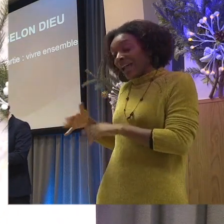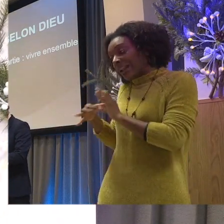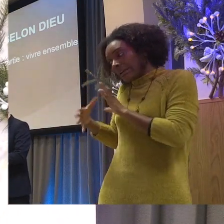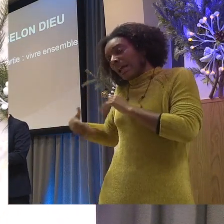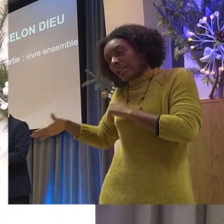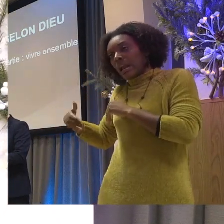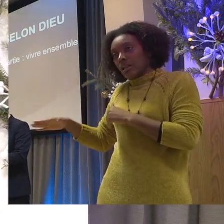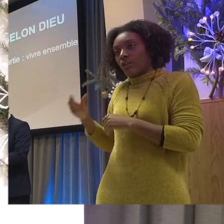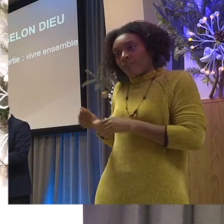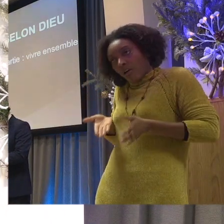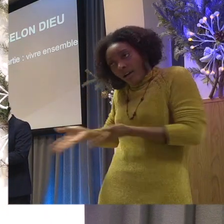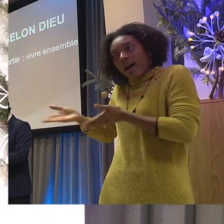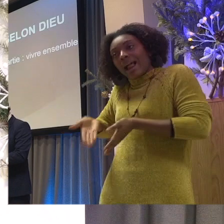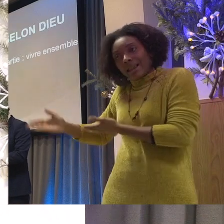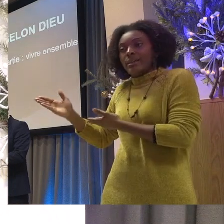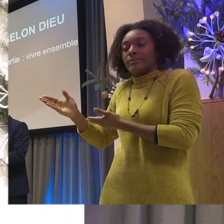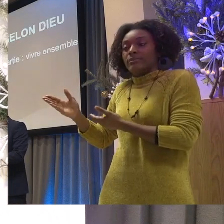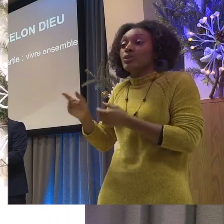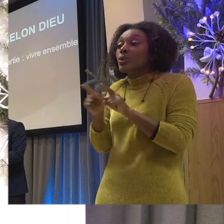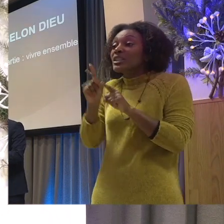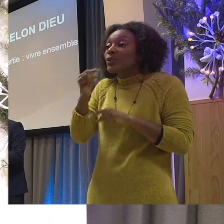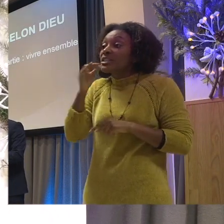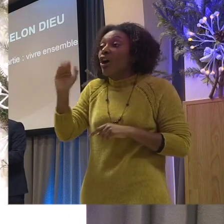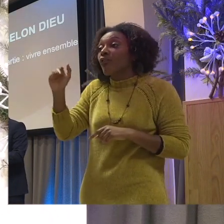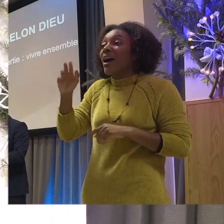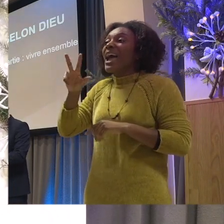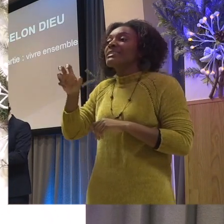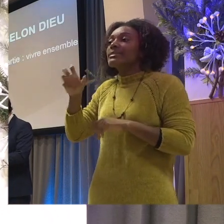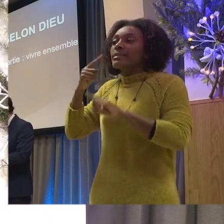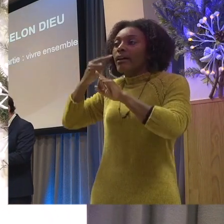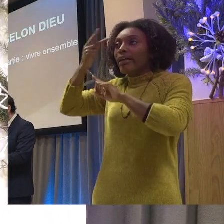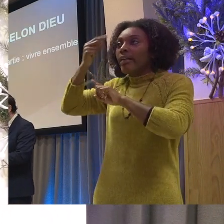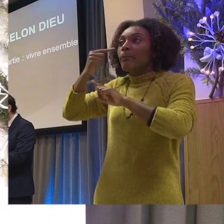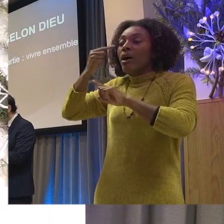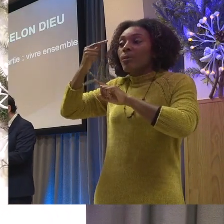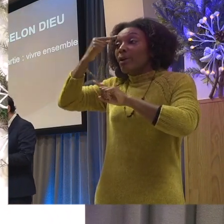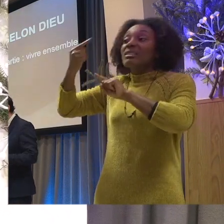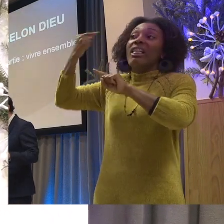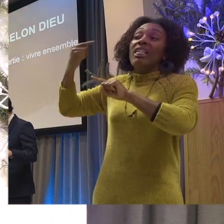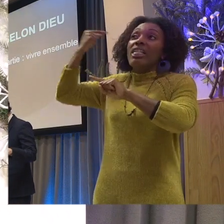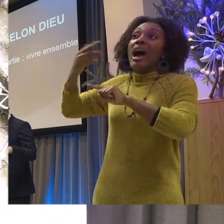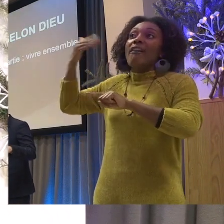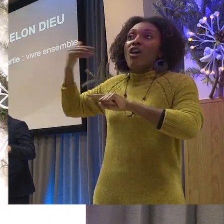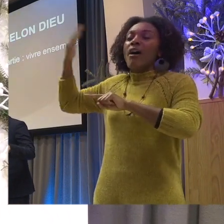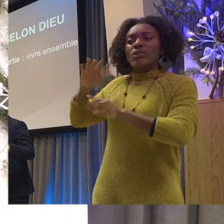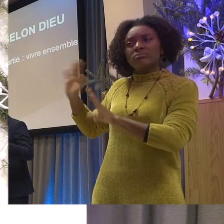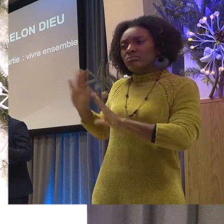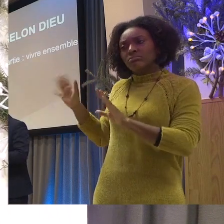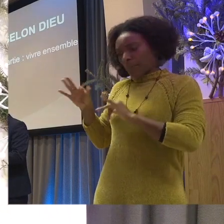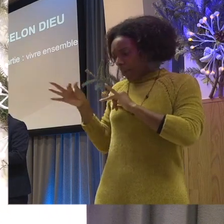progressivement. Tu dois dire aussi au revoir à tes ex-relations pour que ton mariage soit